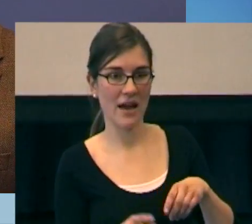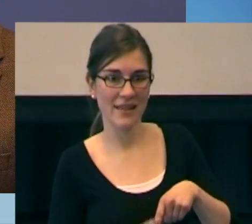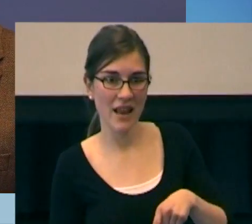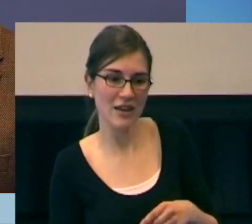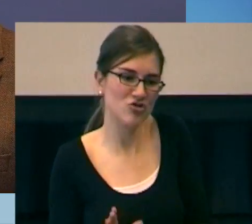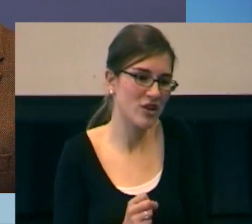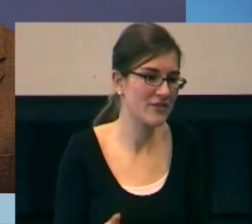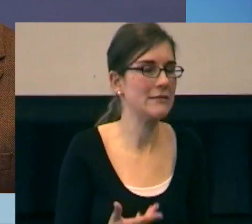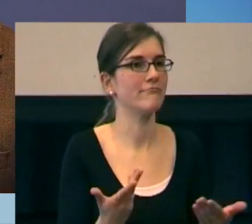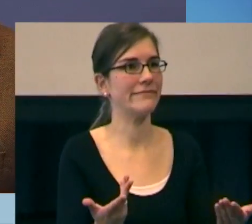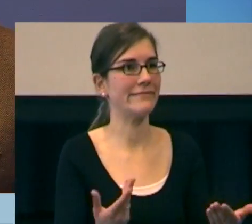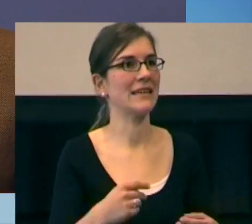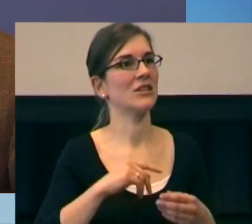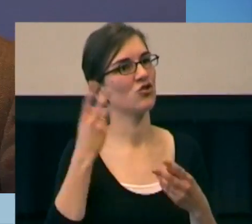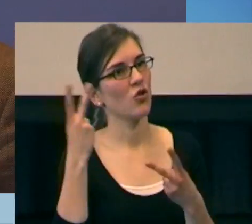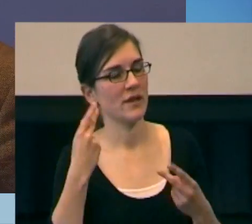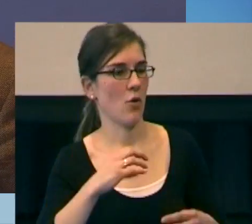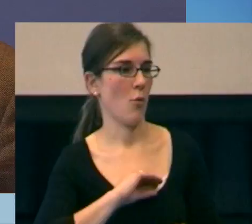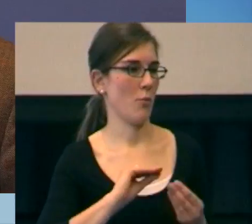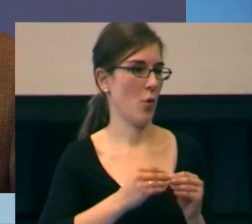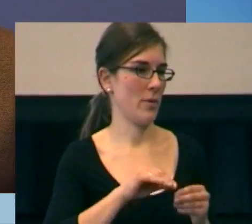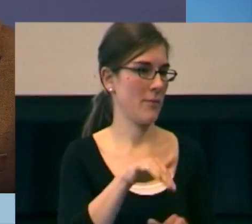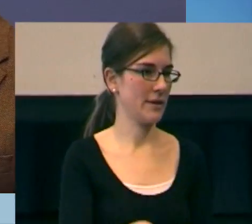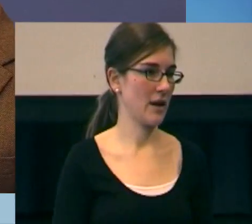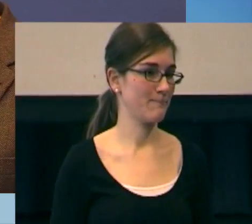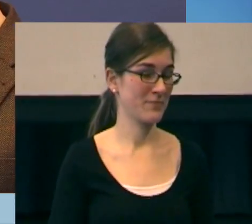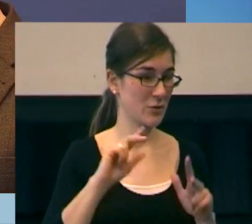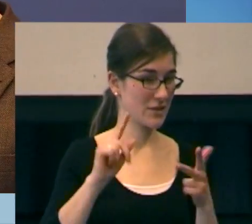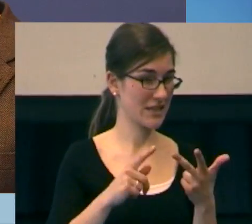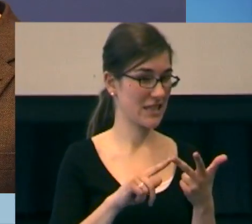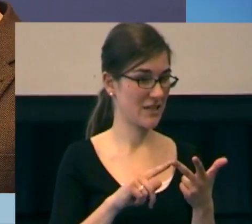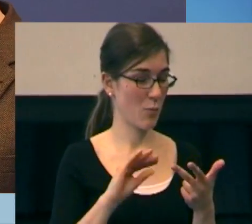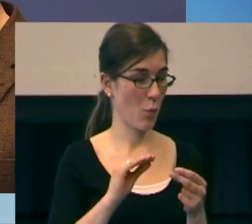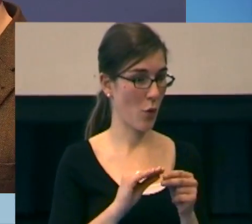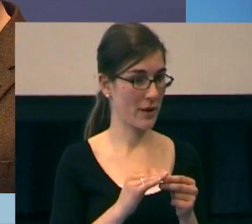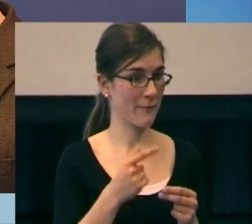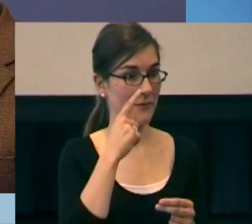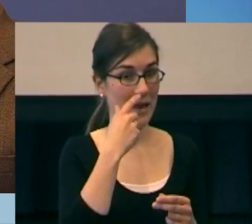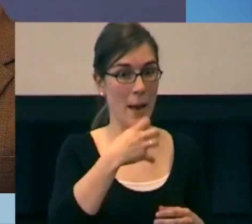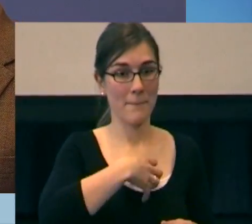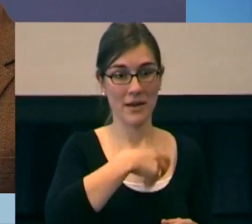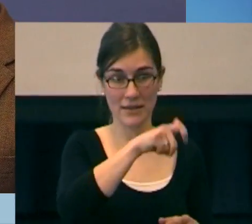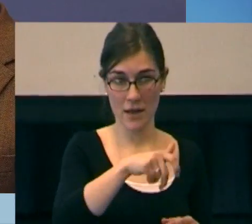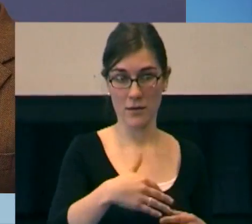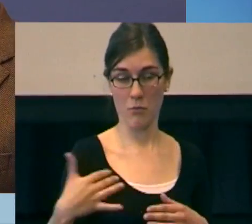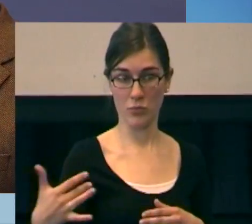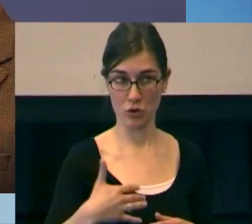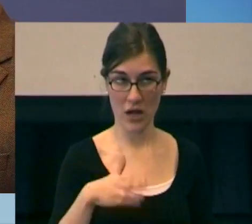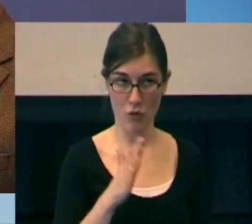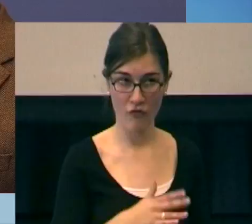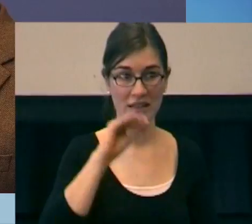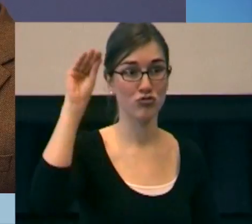Echtprobleme kriegen. Und der dritte Punkt ist, dass es für den Fall, dass ein Patient bestrahlt worden ist und